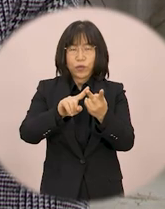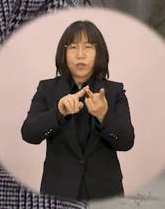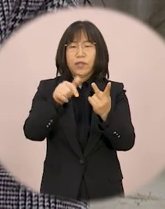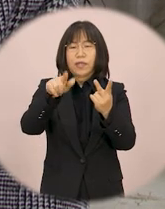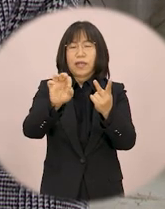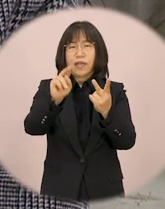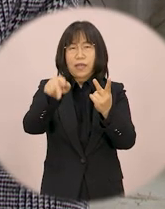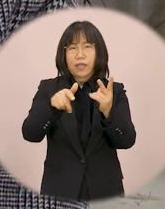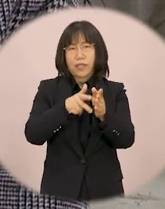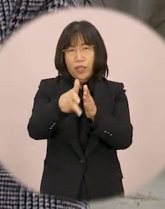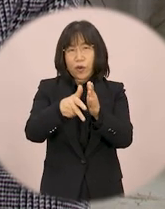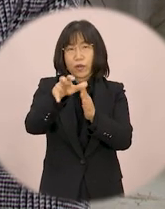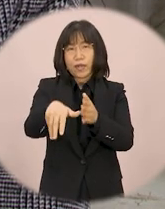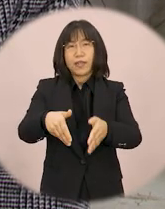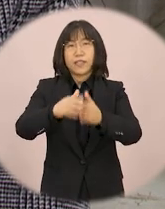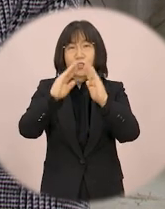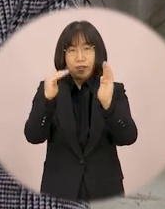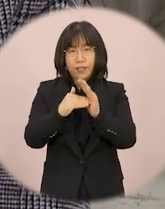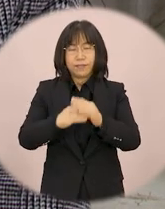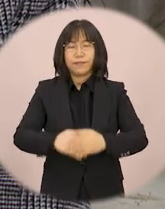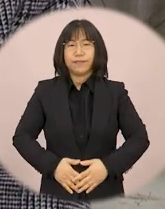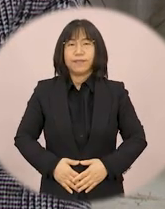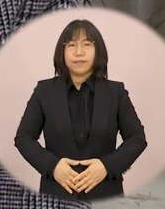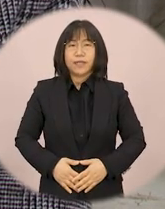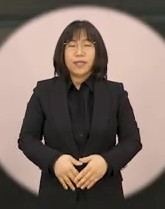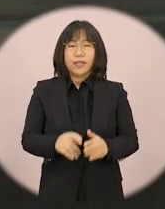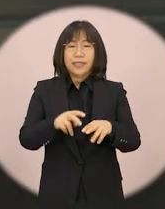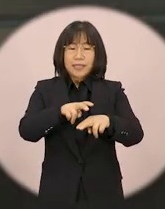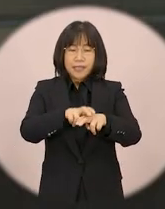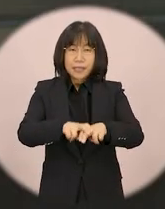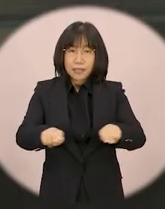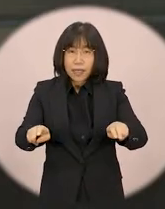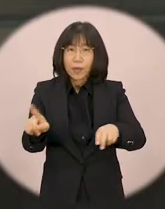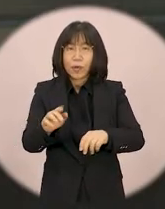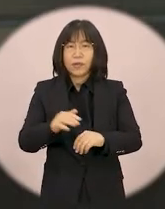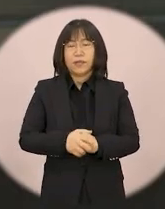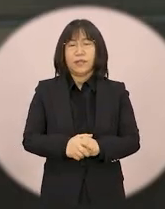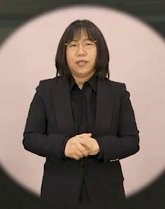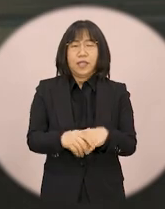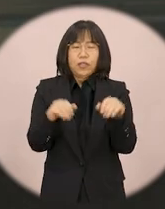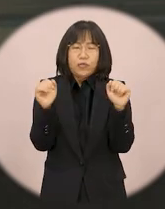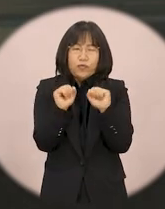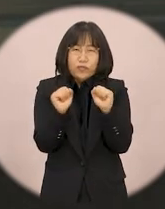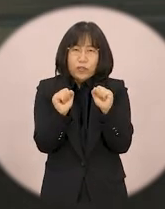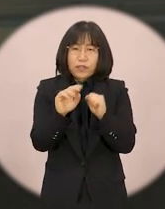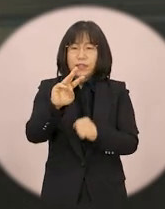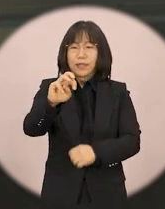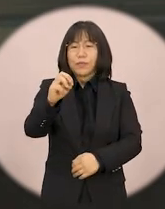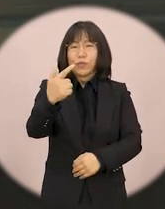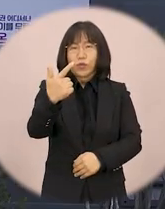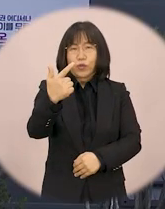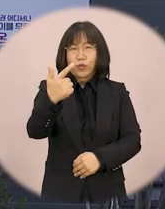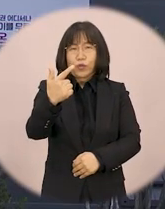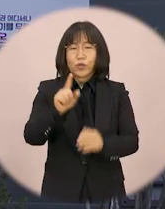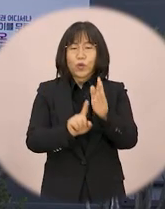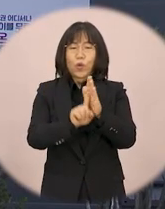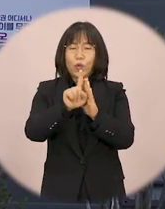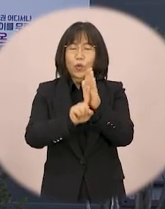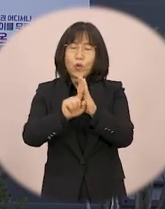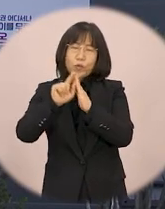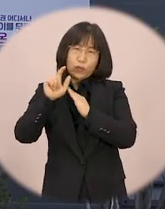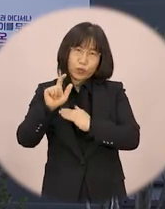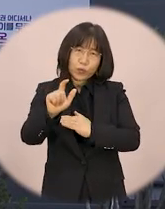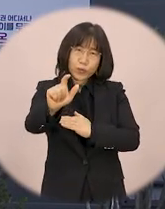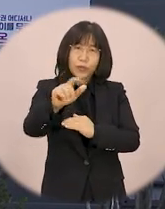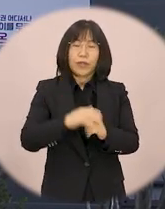가양역 주변 버스 정류장 10곳에 설치됐습니다. 의자는 쌀쌀한 날씨에도 36도로 유지되며